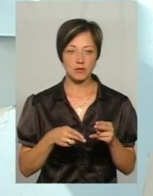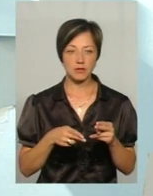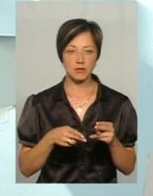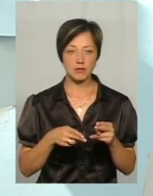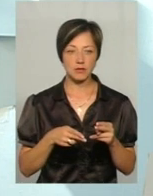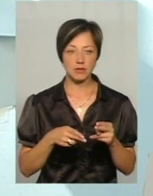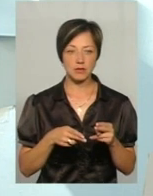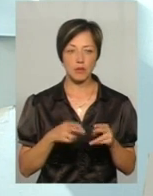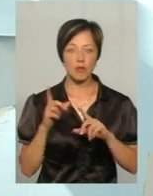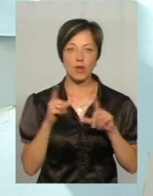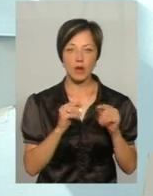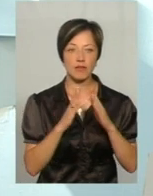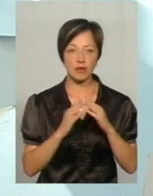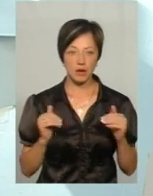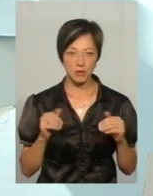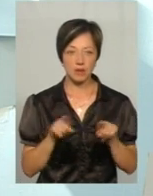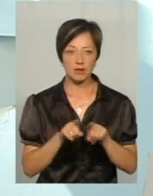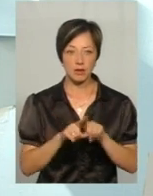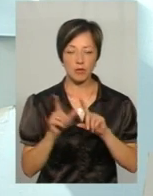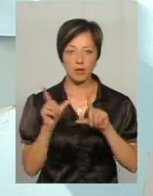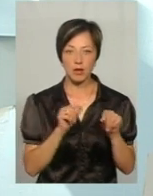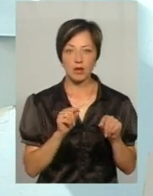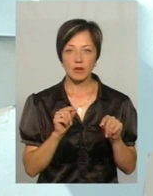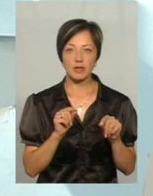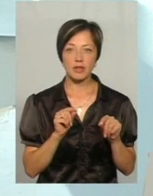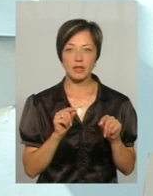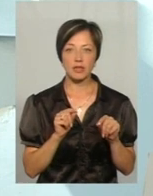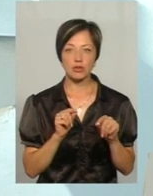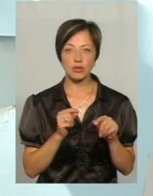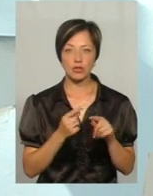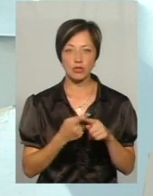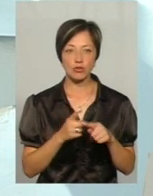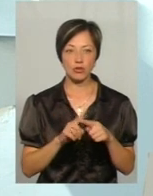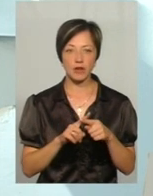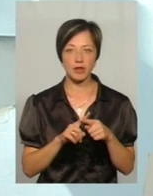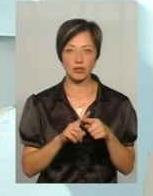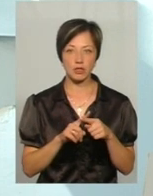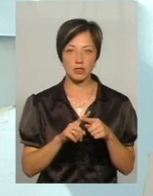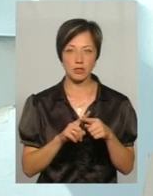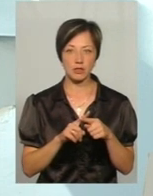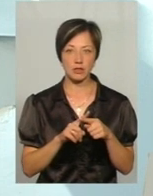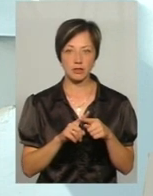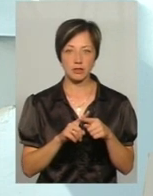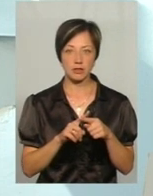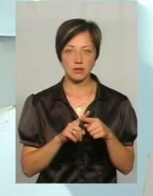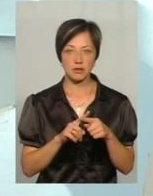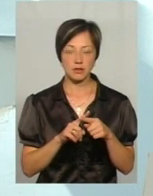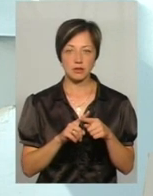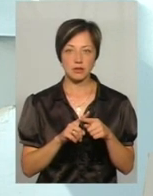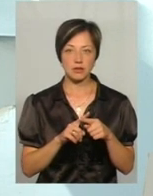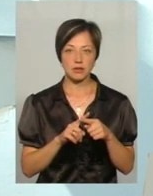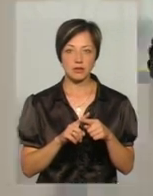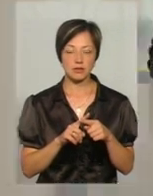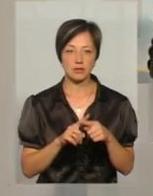в табір, так само мама їм говорила. І хочу ще сказати, що ці дітки між собою дуже близькі, у них дуже тісний